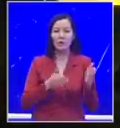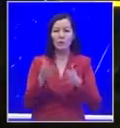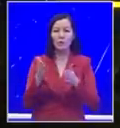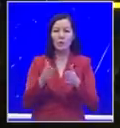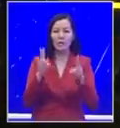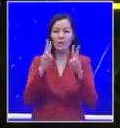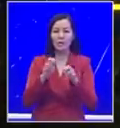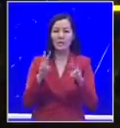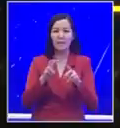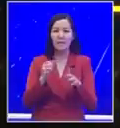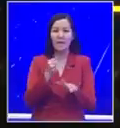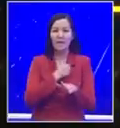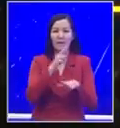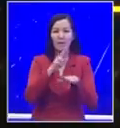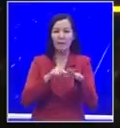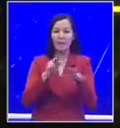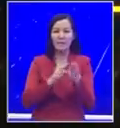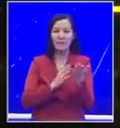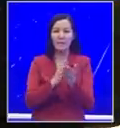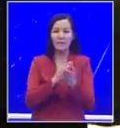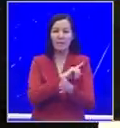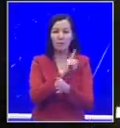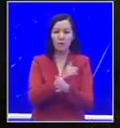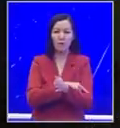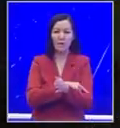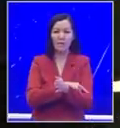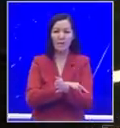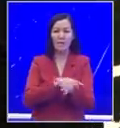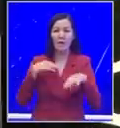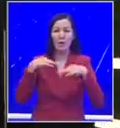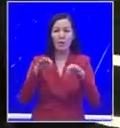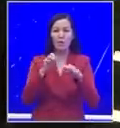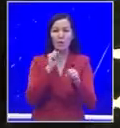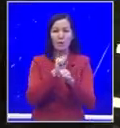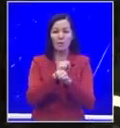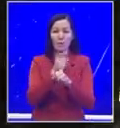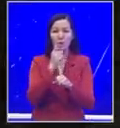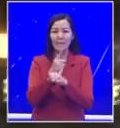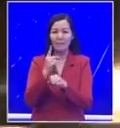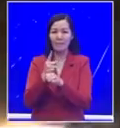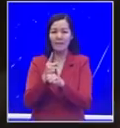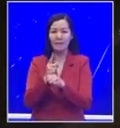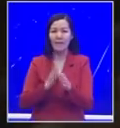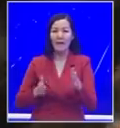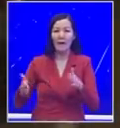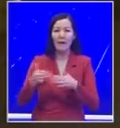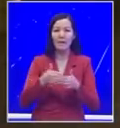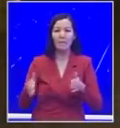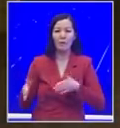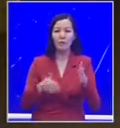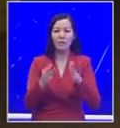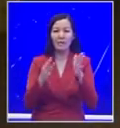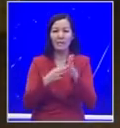бекеттер әскери және полиция қызметкерлерімен күшейтіледі. Транзиттік көліктерге тоқтауға тыйым салынады. Айналма жолдарда қосымша 8